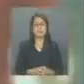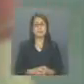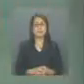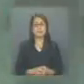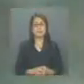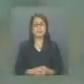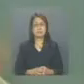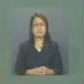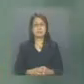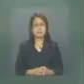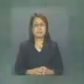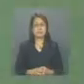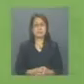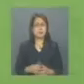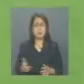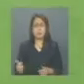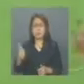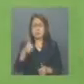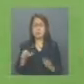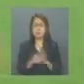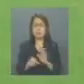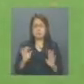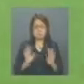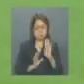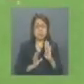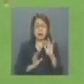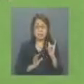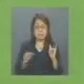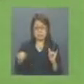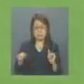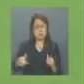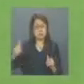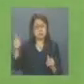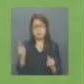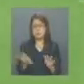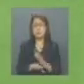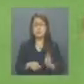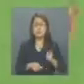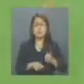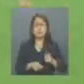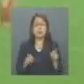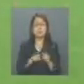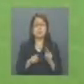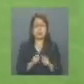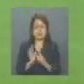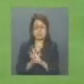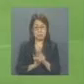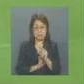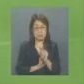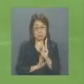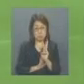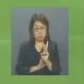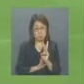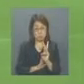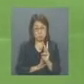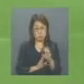บาเยิร์นเหนือกว่าทุกประตูนะครับเพราะว่าหลังจากนั้นยังคงเป็นบาเยิร์นที่ทำประตูได้นาที36ได้